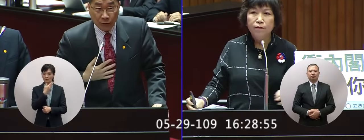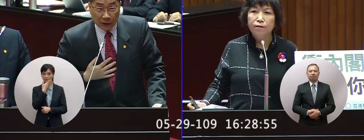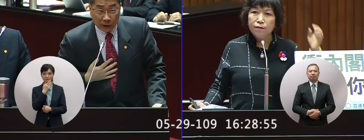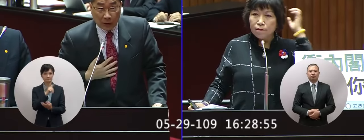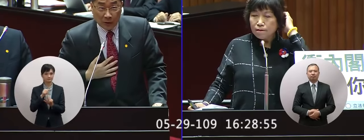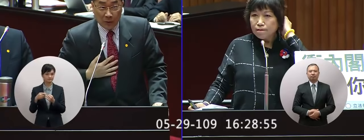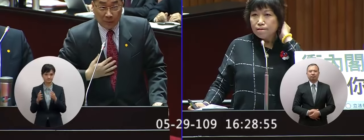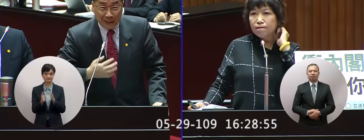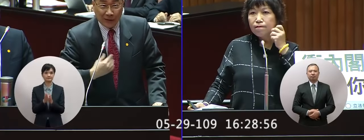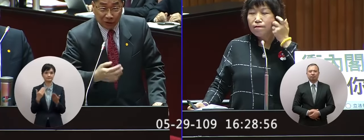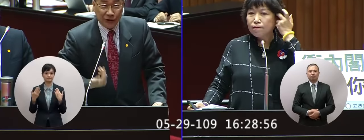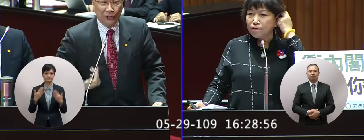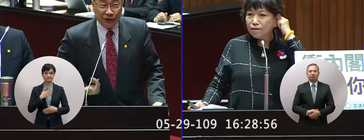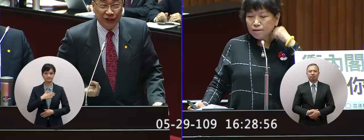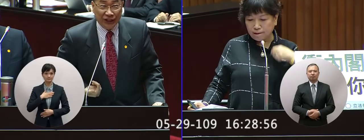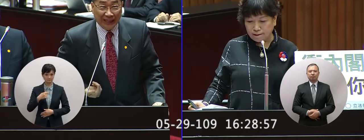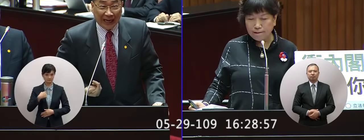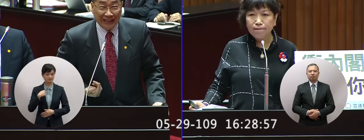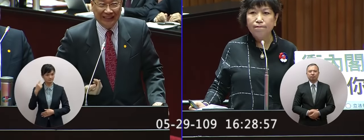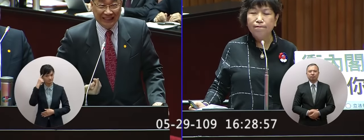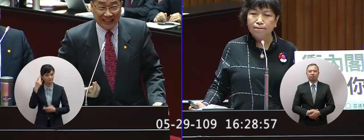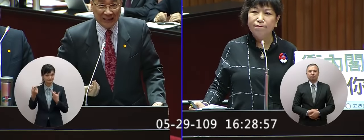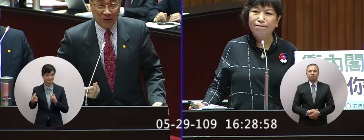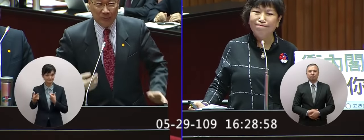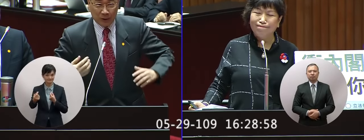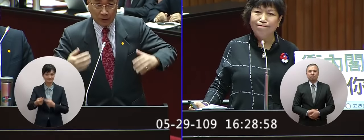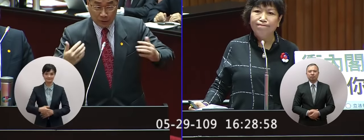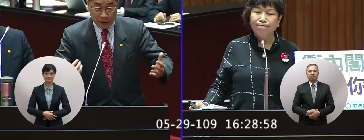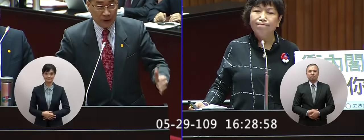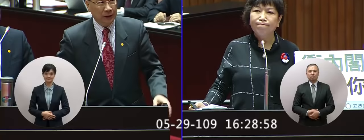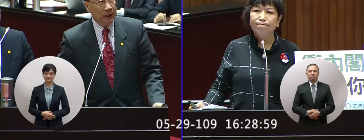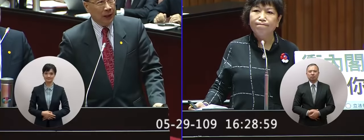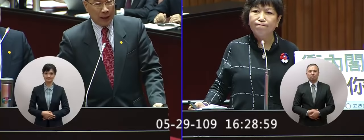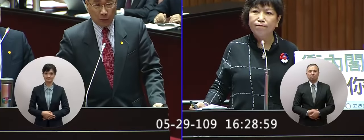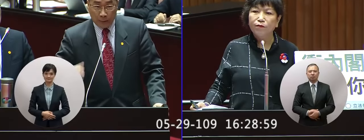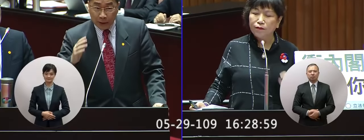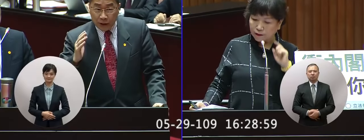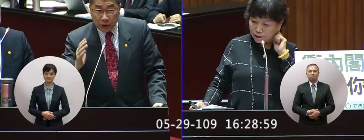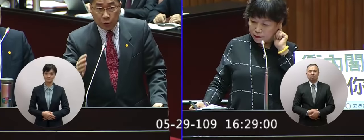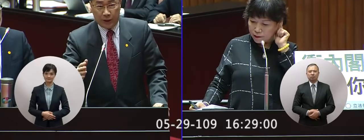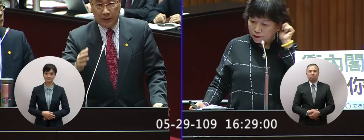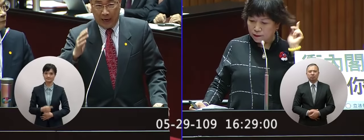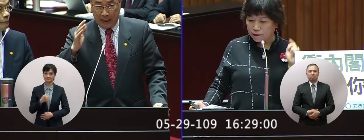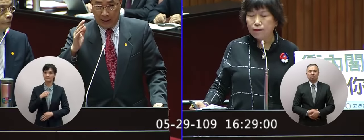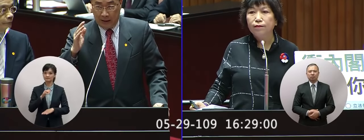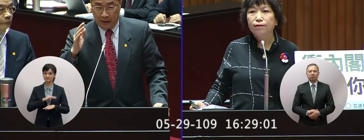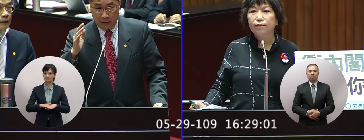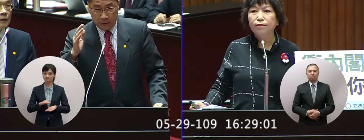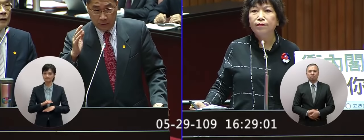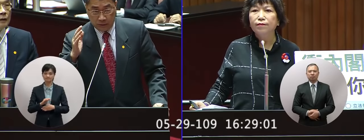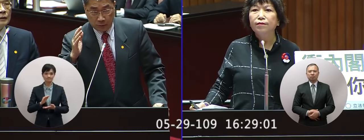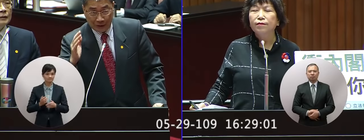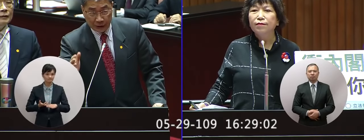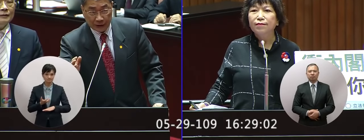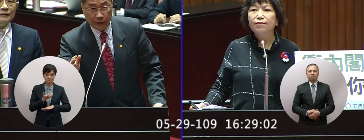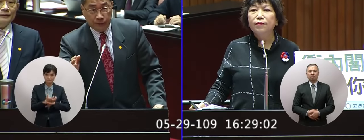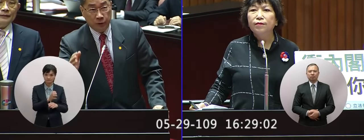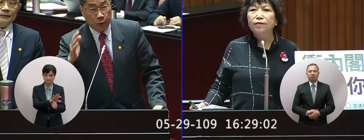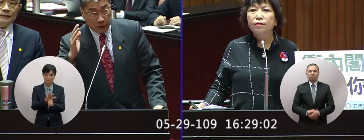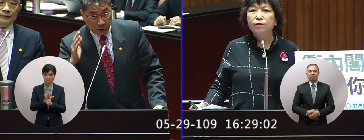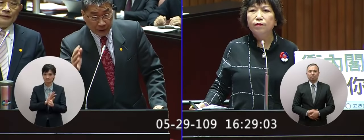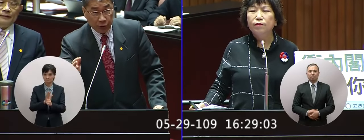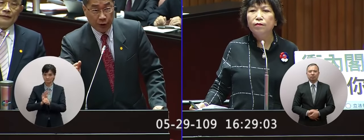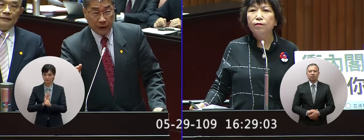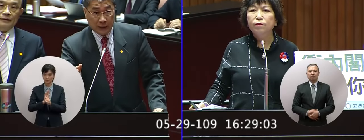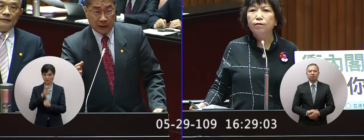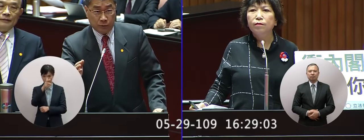我也感同身受，我们两个是心有戚戚焉的，可以这样讲，我们都有同理心。那我们会尽全力来对警察的福